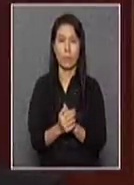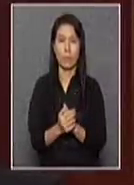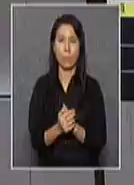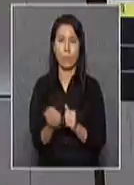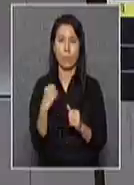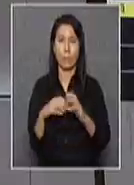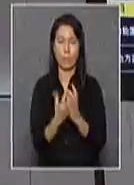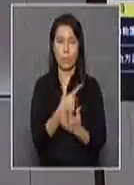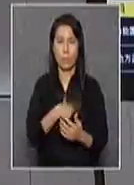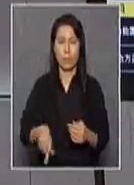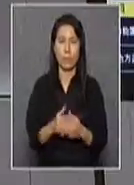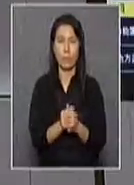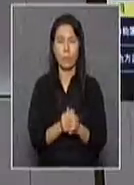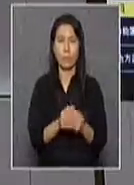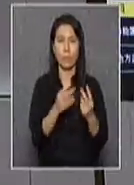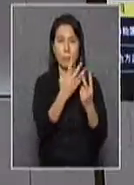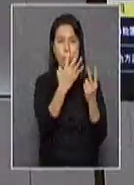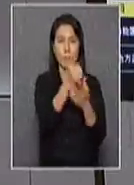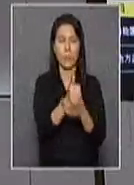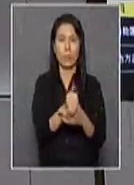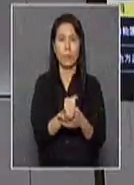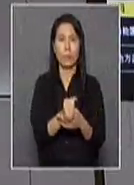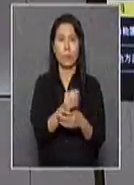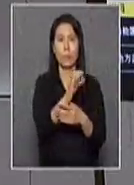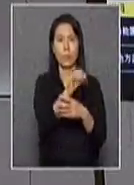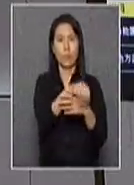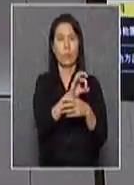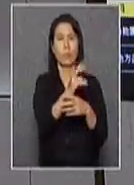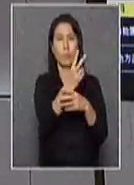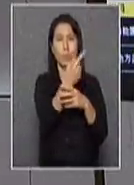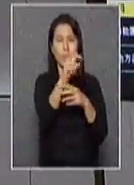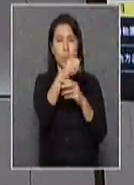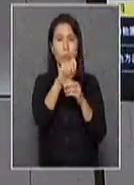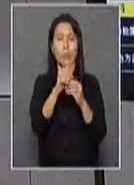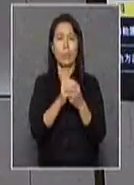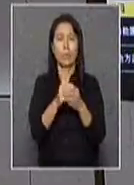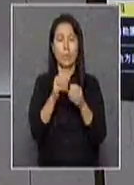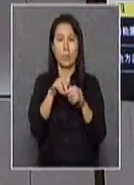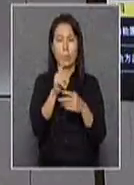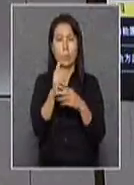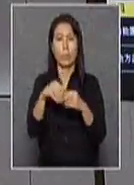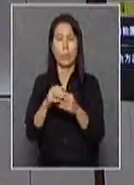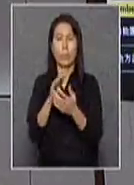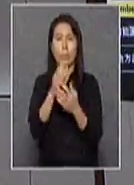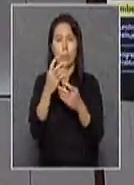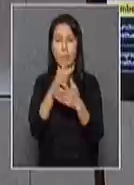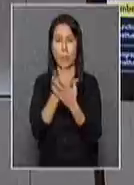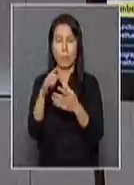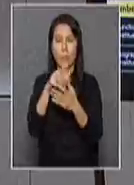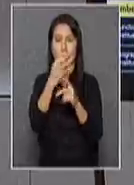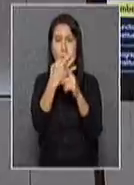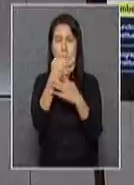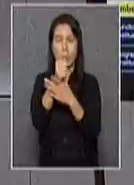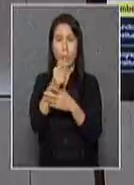功能團體選舉產生的議員24位出席，冇人贊成，21位反對，1位棄權。分區直接選舉產生的議員13位出席，2位贊